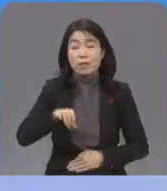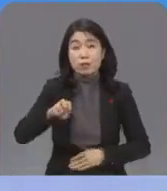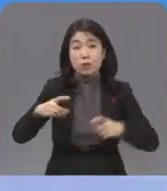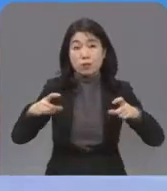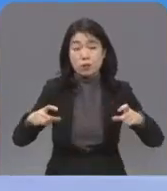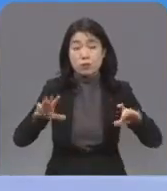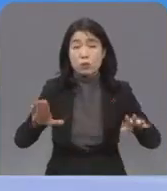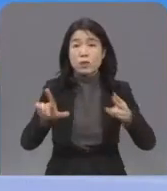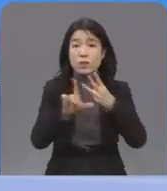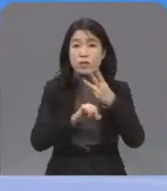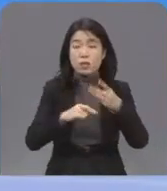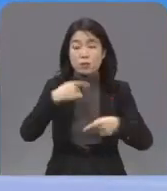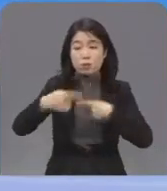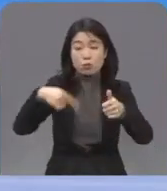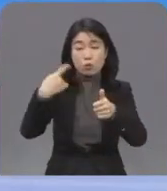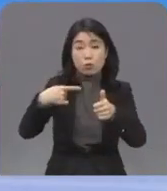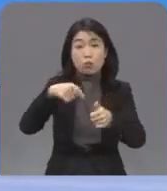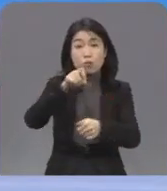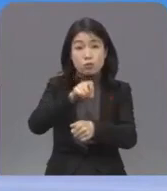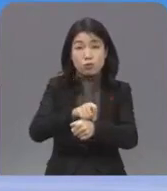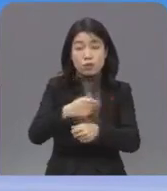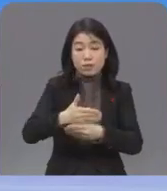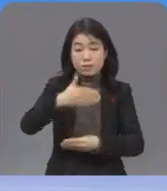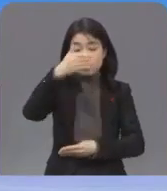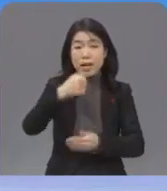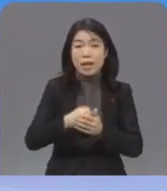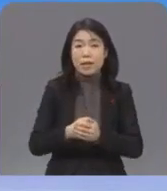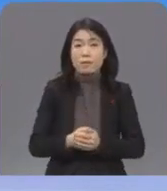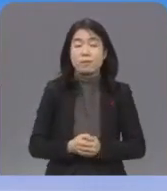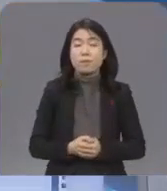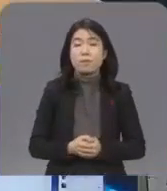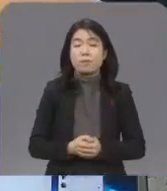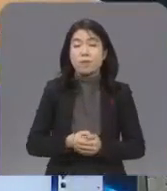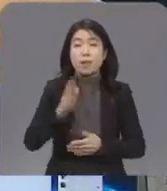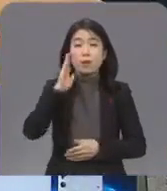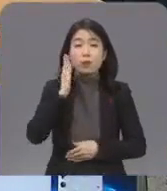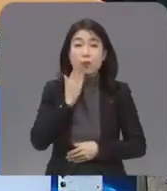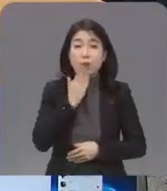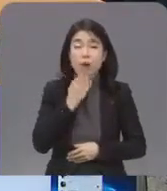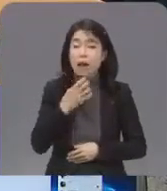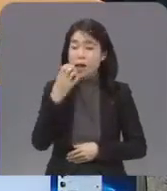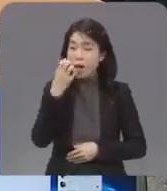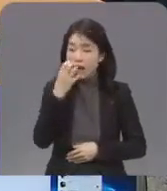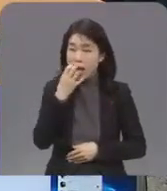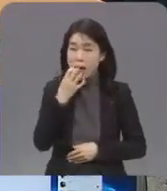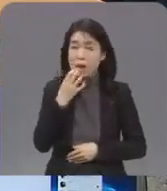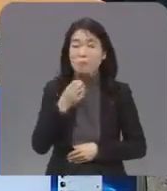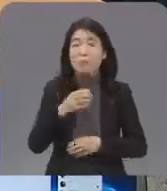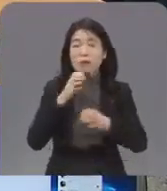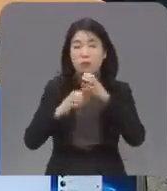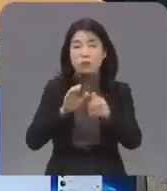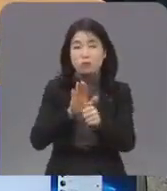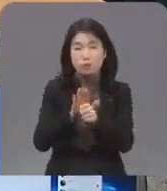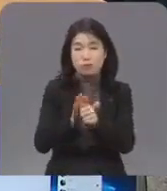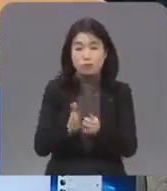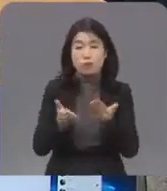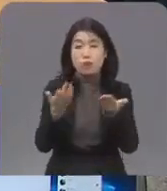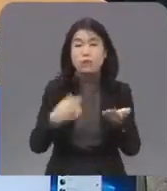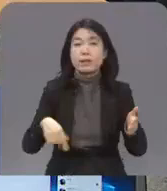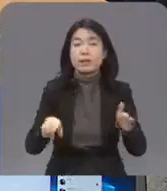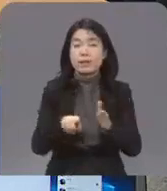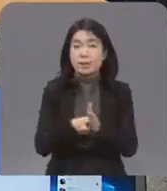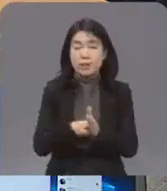광주에서 오는 3월 수어 교육원이 문을 엽니다. 광주시는 청각장애인과 비장애인의 소통을 지원하기